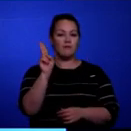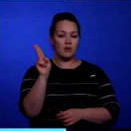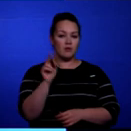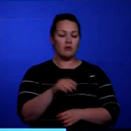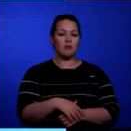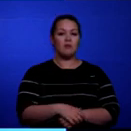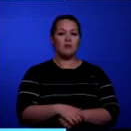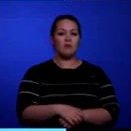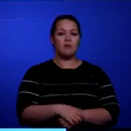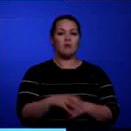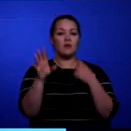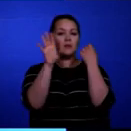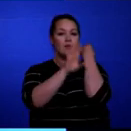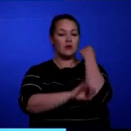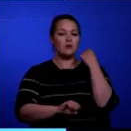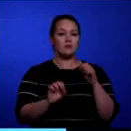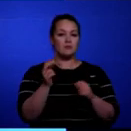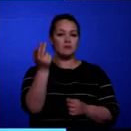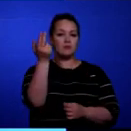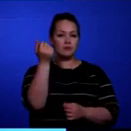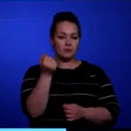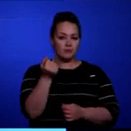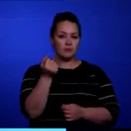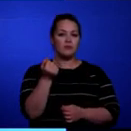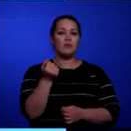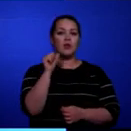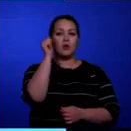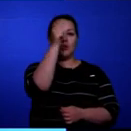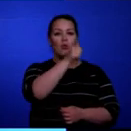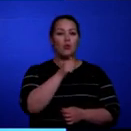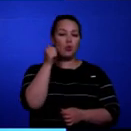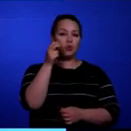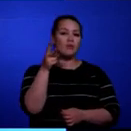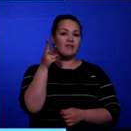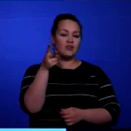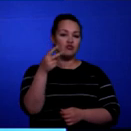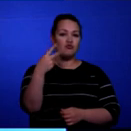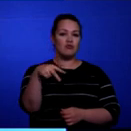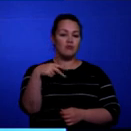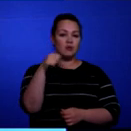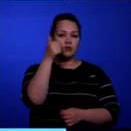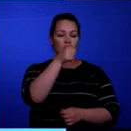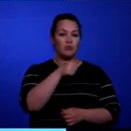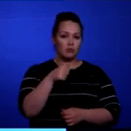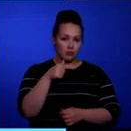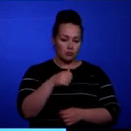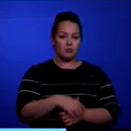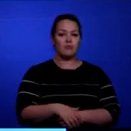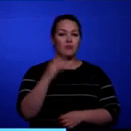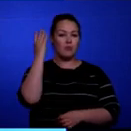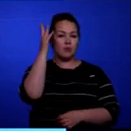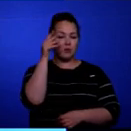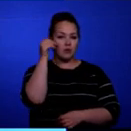последний раз да наш с вами год 2020 мысленно закрываю